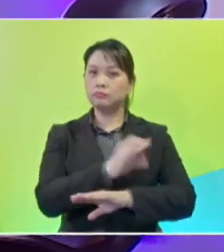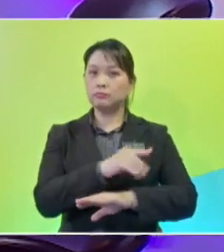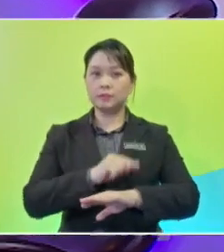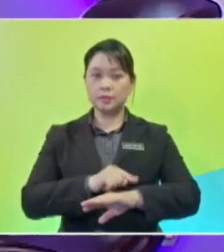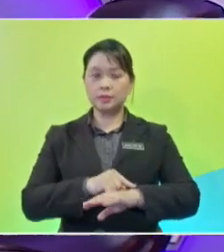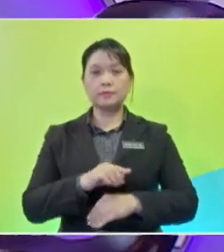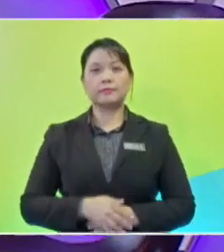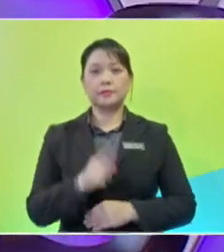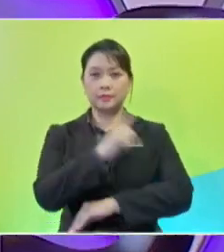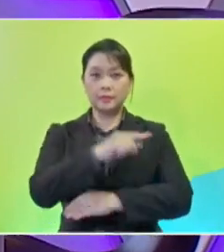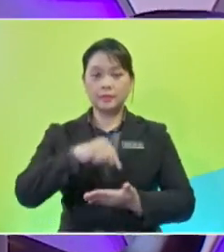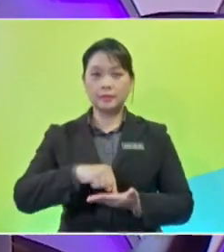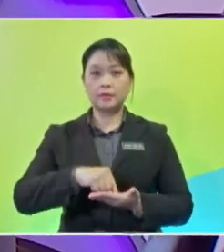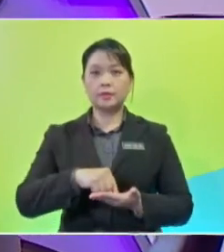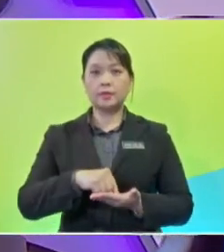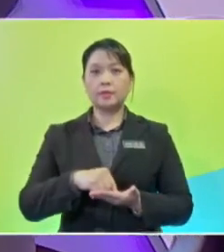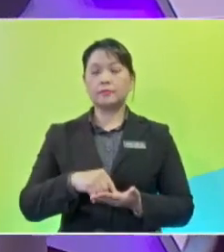Perkenalkan kepada anda